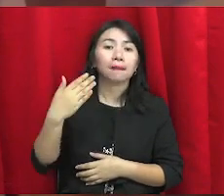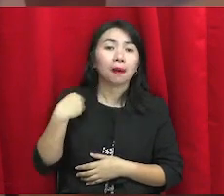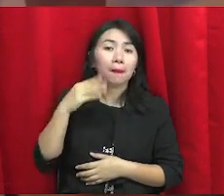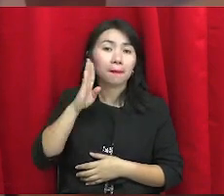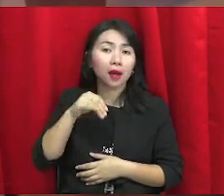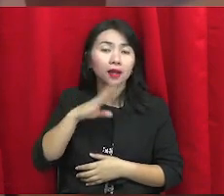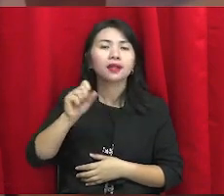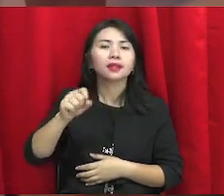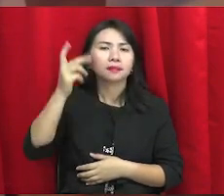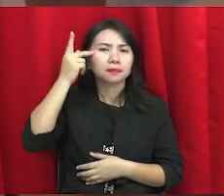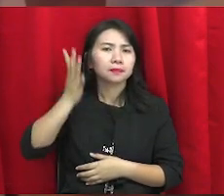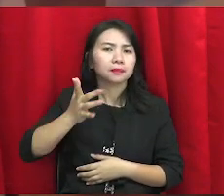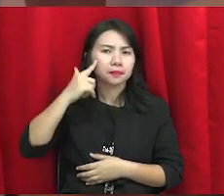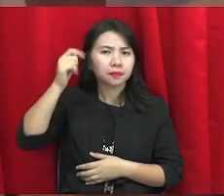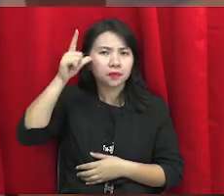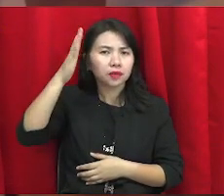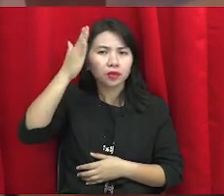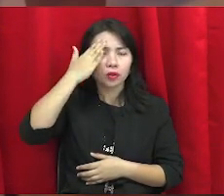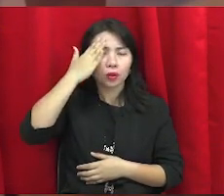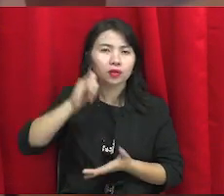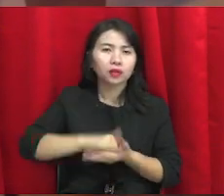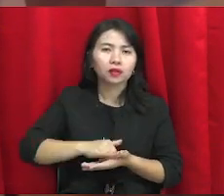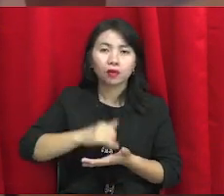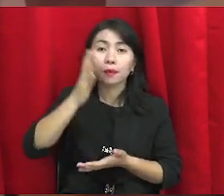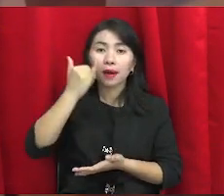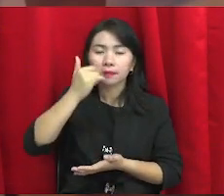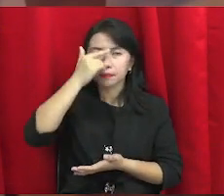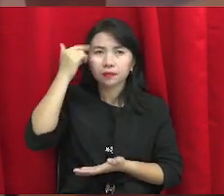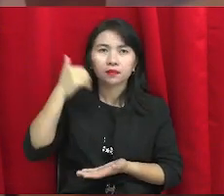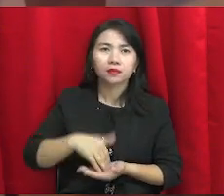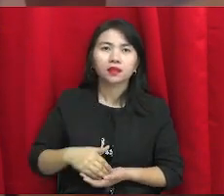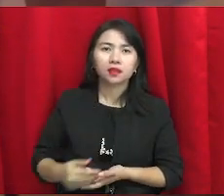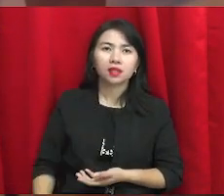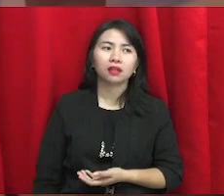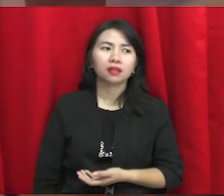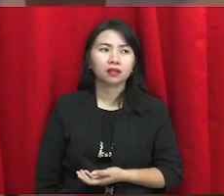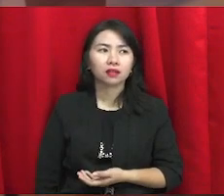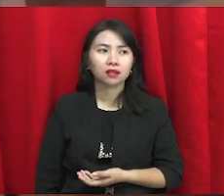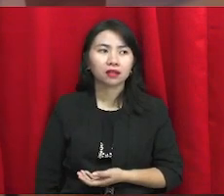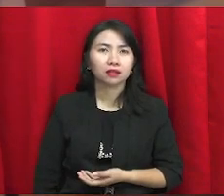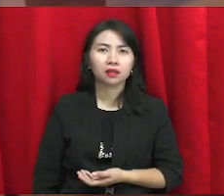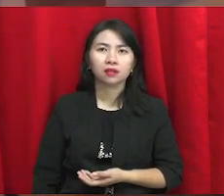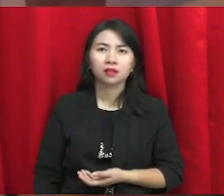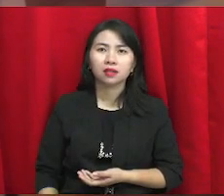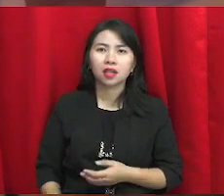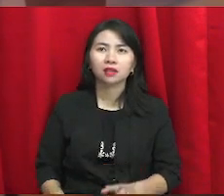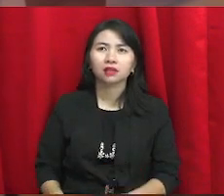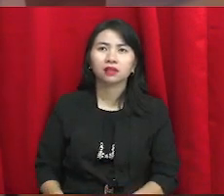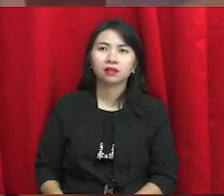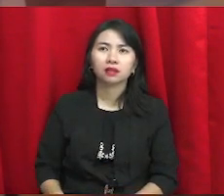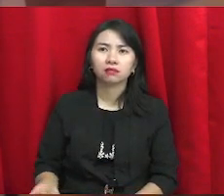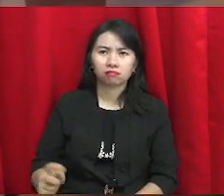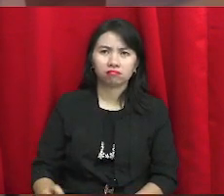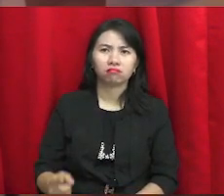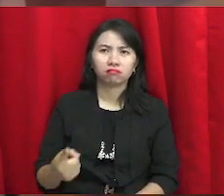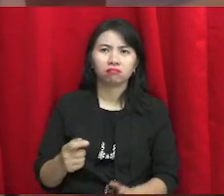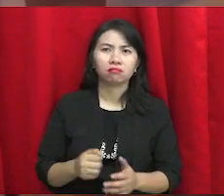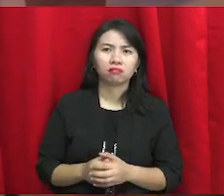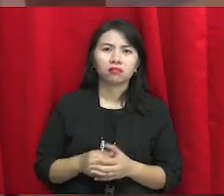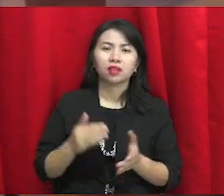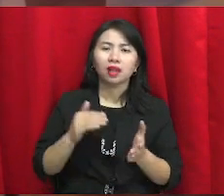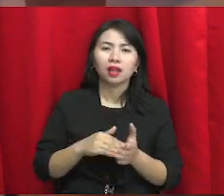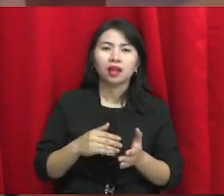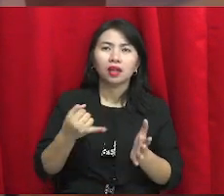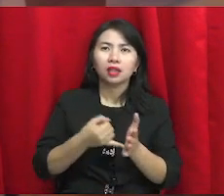din ni Pastor kasi ando doon kasi yung yung masarap na mamuhay na wala kang kinikim-kim